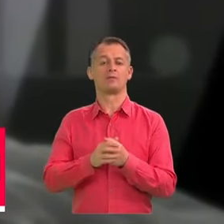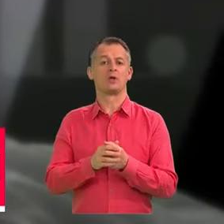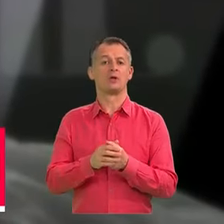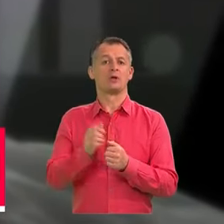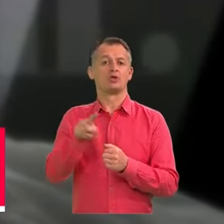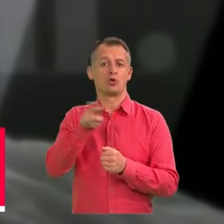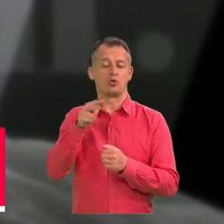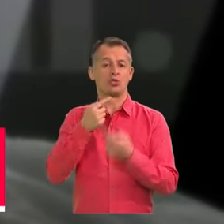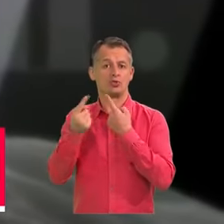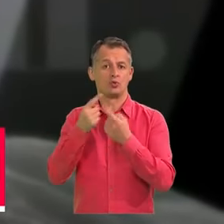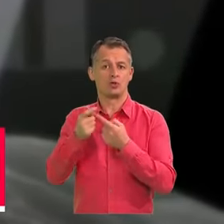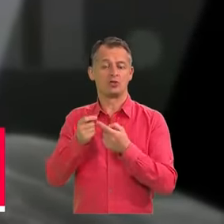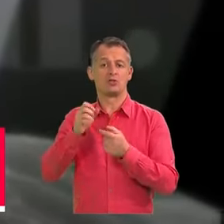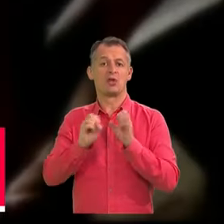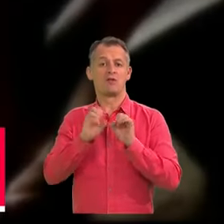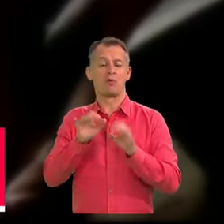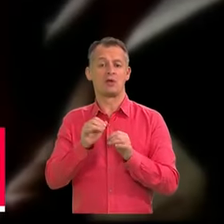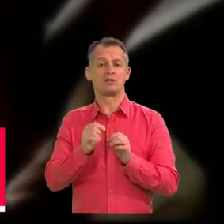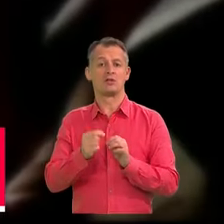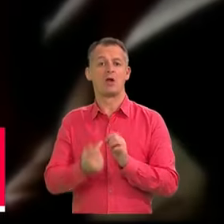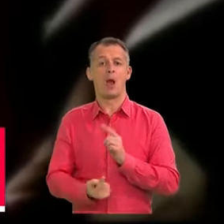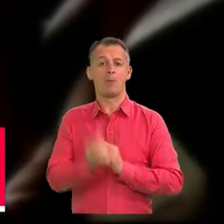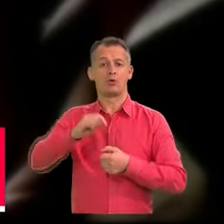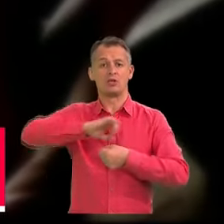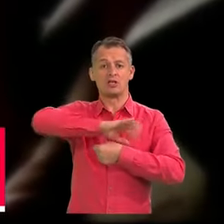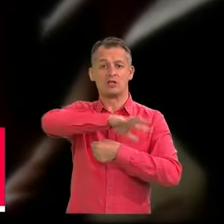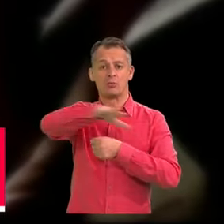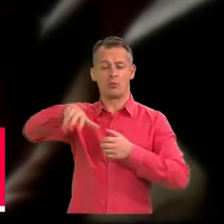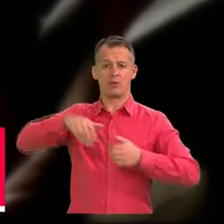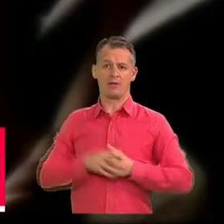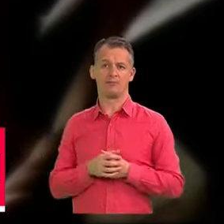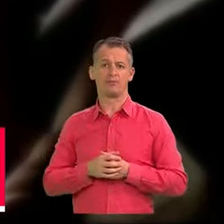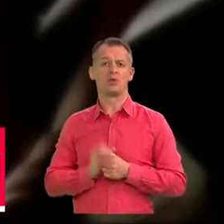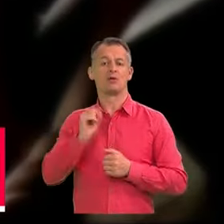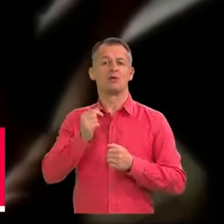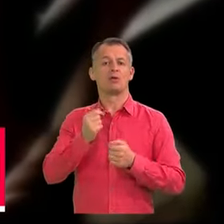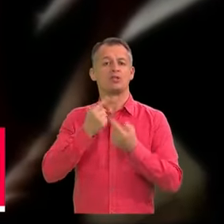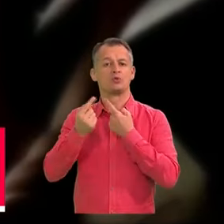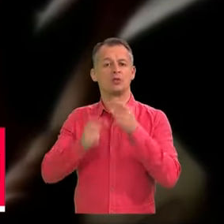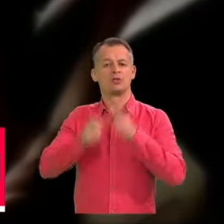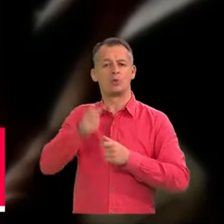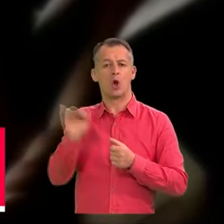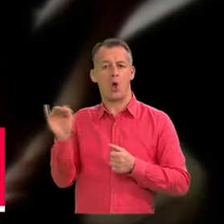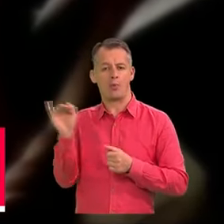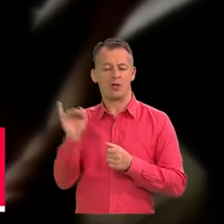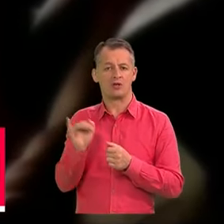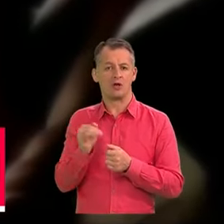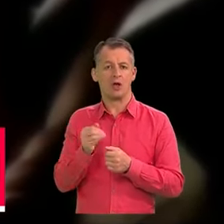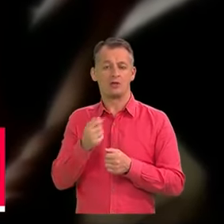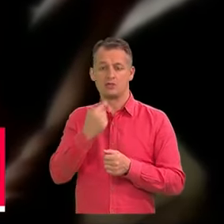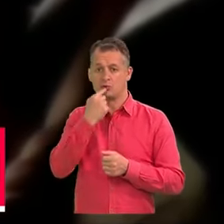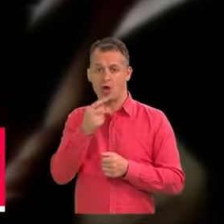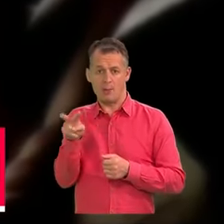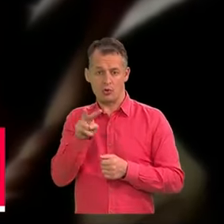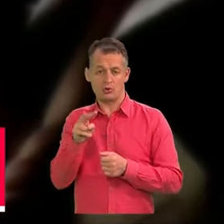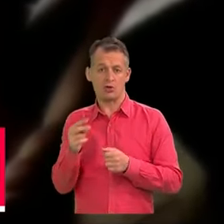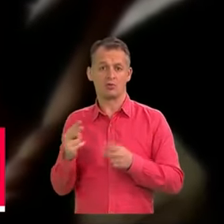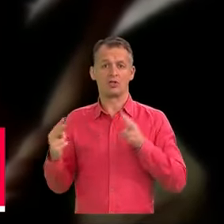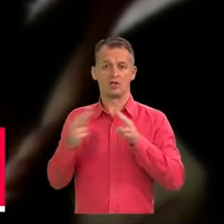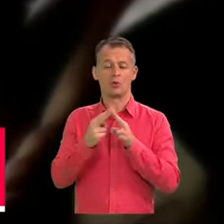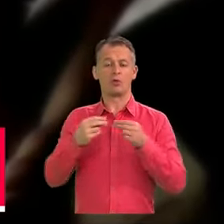apărute în spațiul public. În convorbirea celor doi este adus în discuție în repetate rânduri și un minor, despre care ambii spun că s-ar fi întâlnit cu deputatul